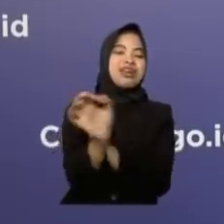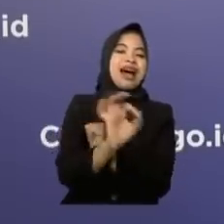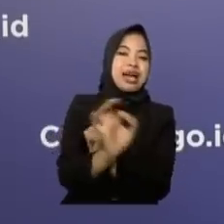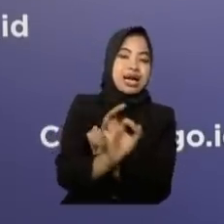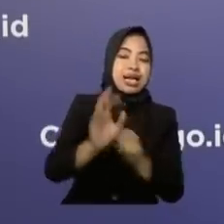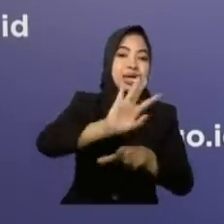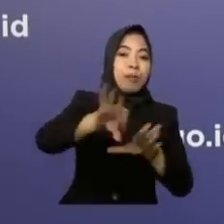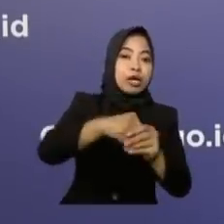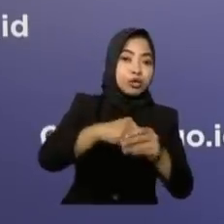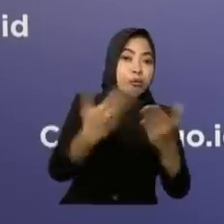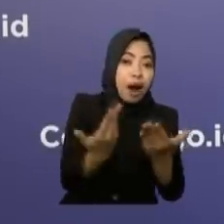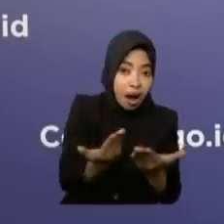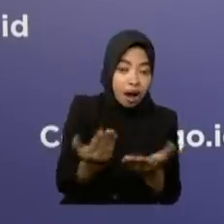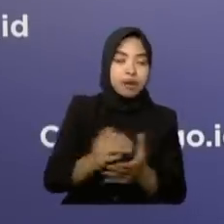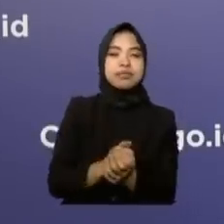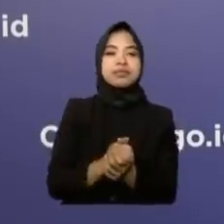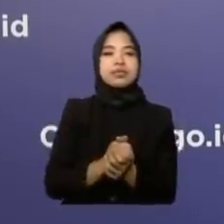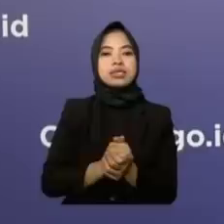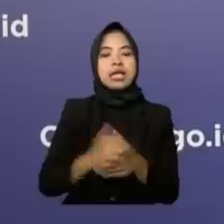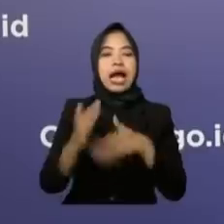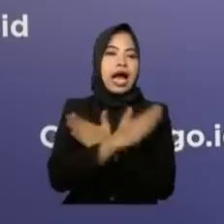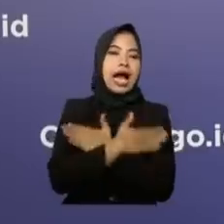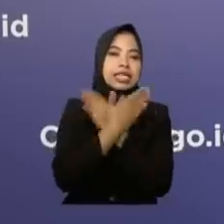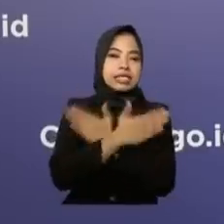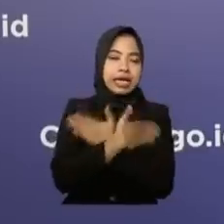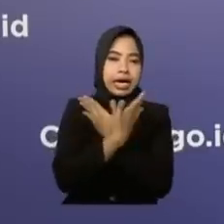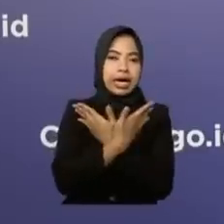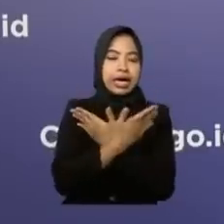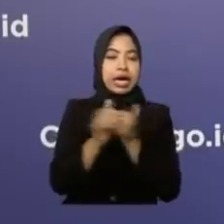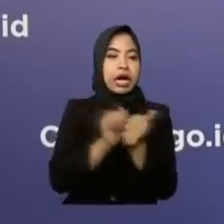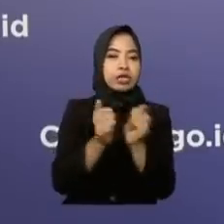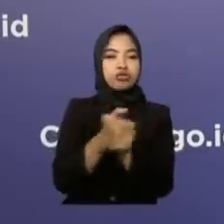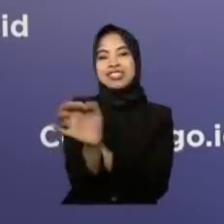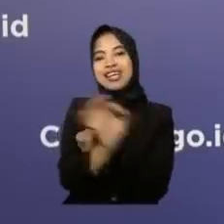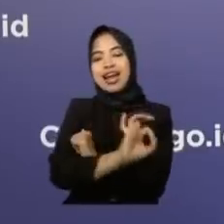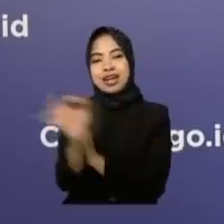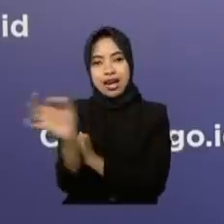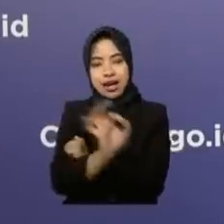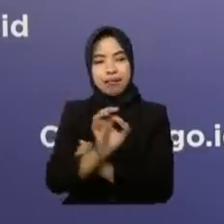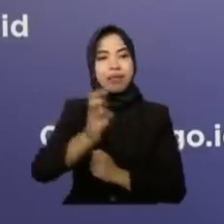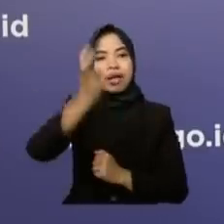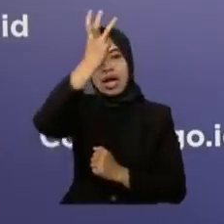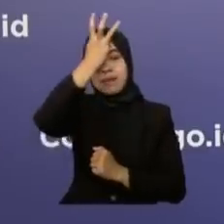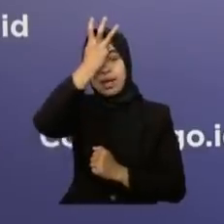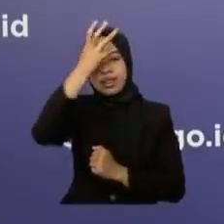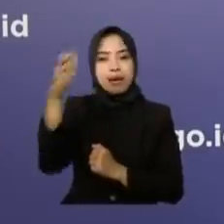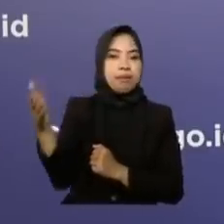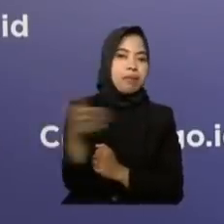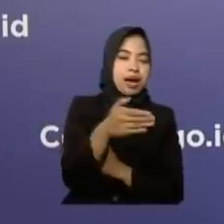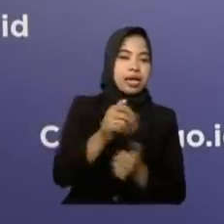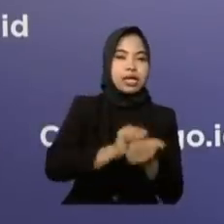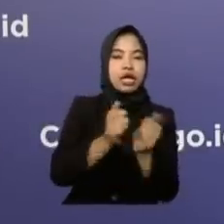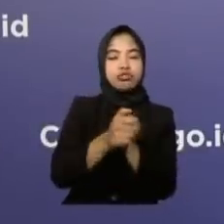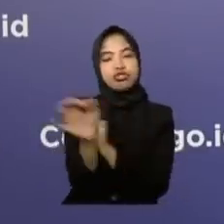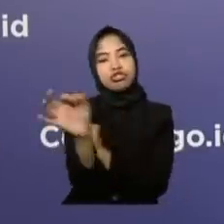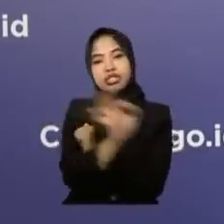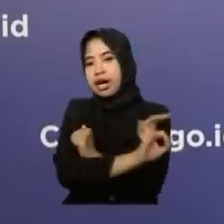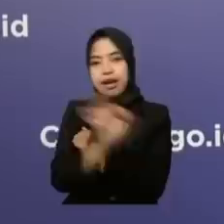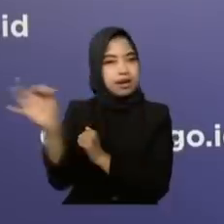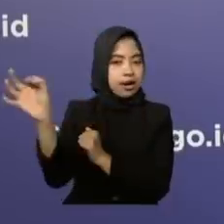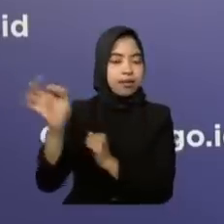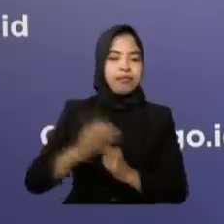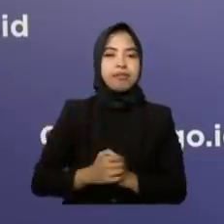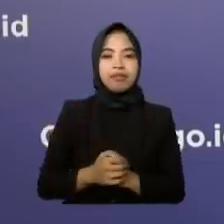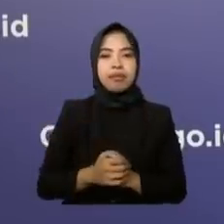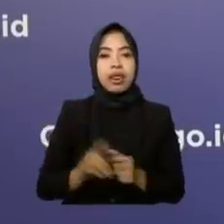adalah di Aceh tanpa ada kasus Kalimantan Barat tidak ada kasus sama sekali